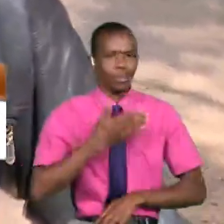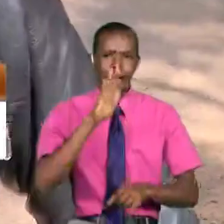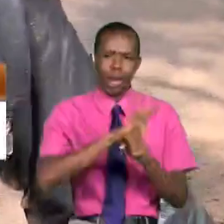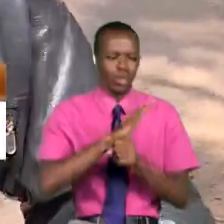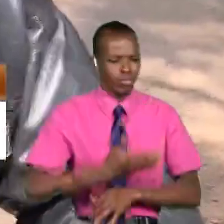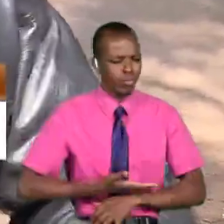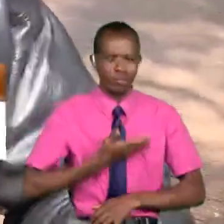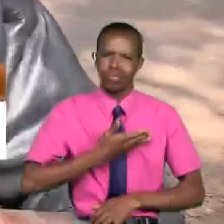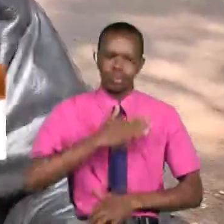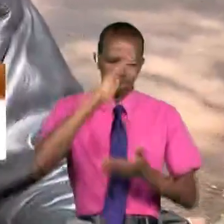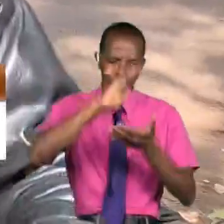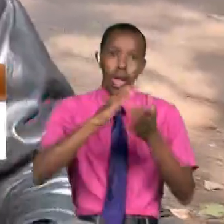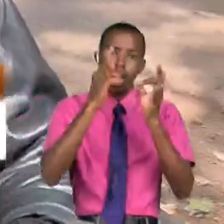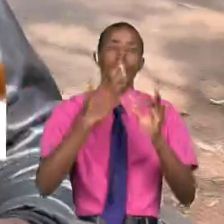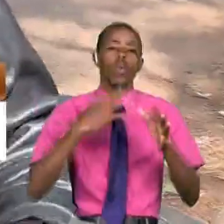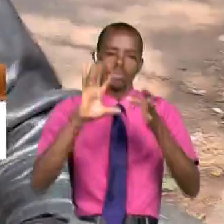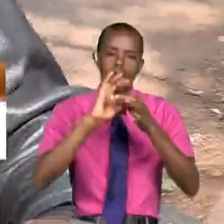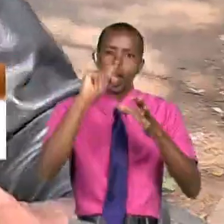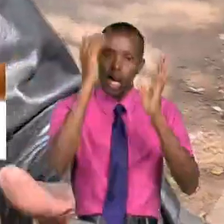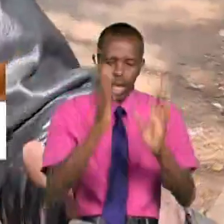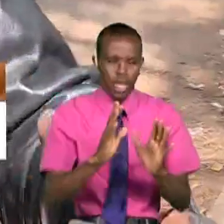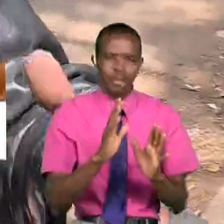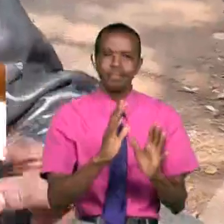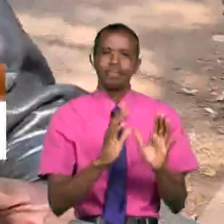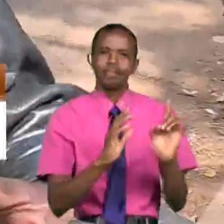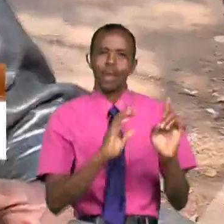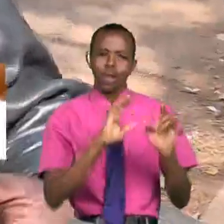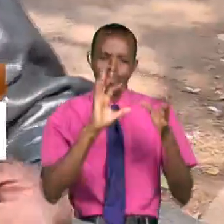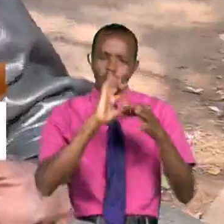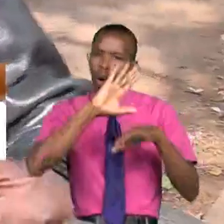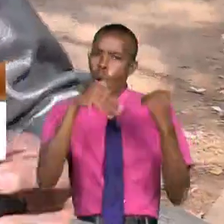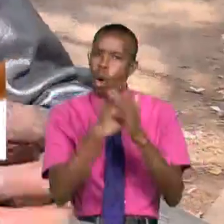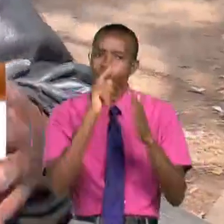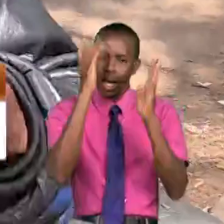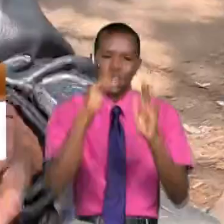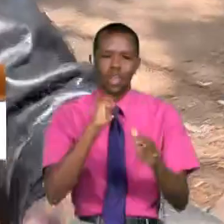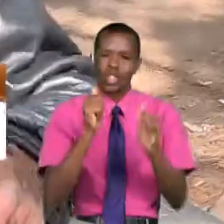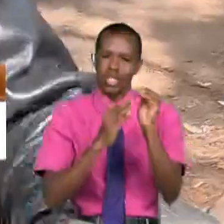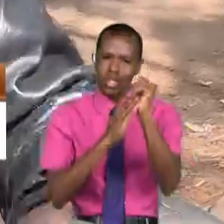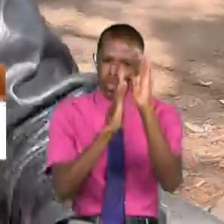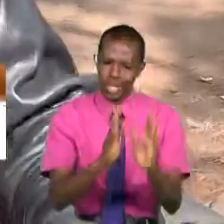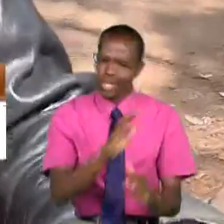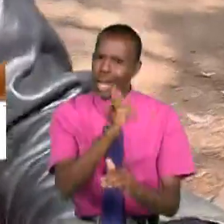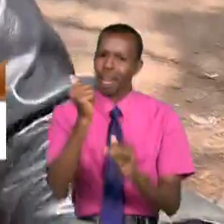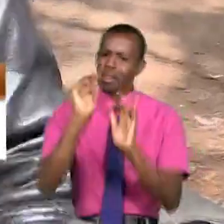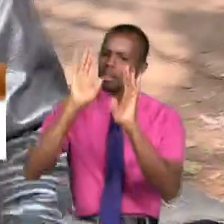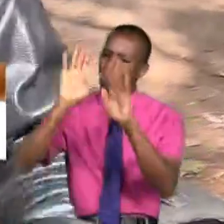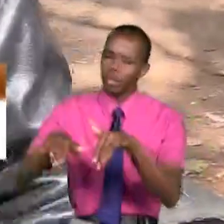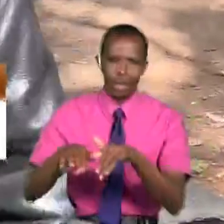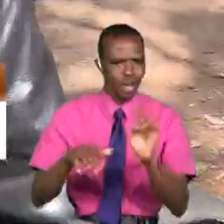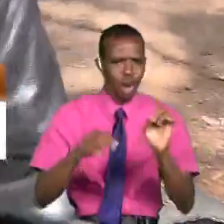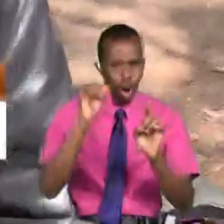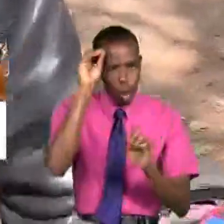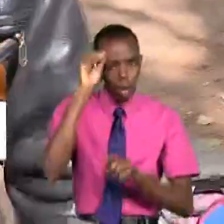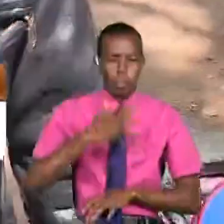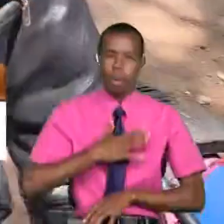Apunguze hasira. Kama anataka kushikanisha wananchi, ashikanisha wananchi wote, aache kushikanisha viongozi wachache akiacha wengine nje. Maoni yangu ni